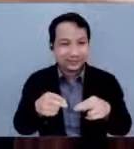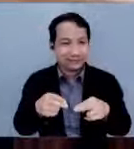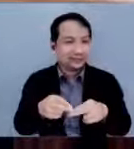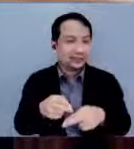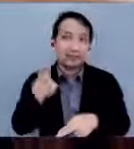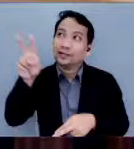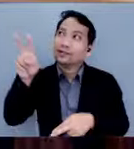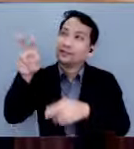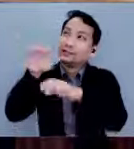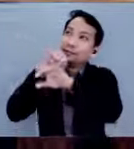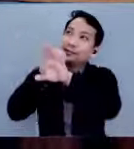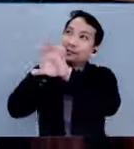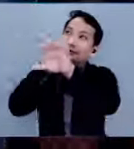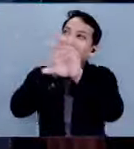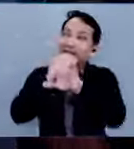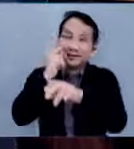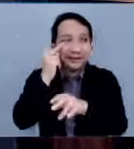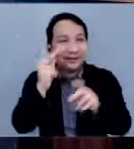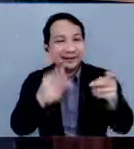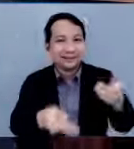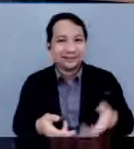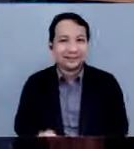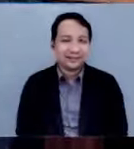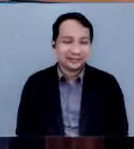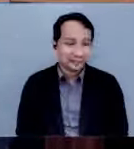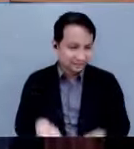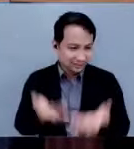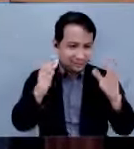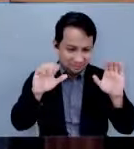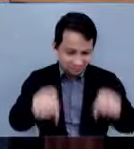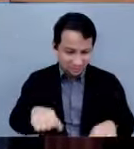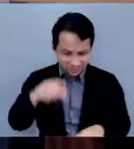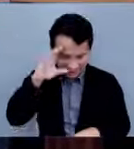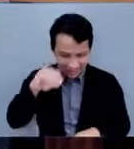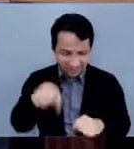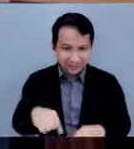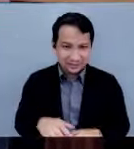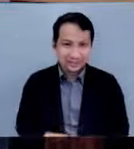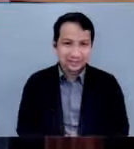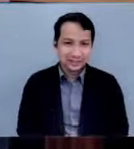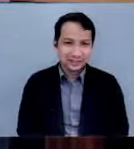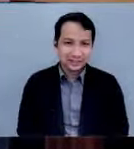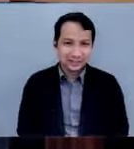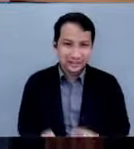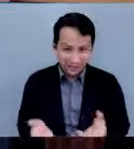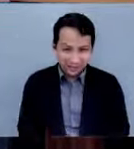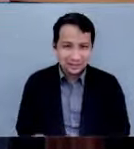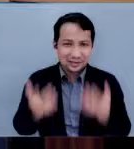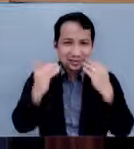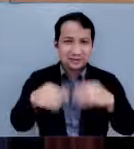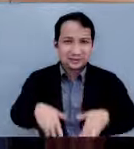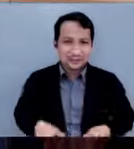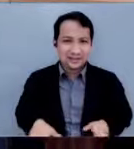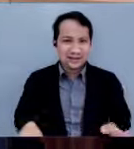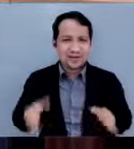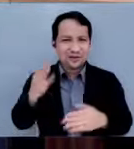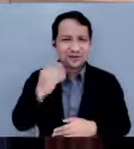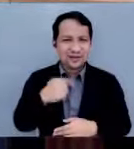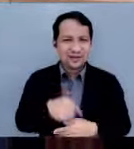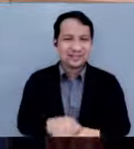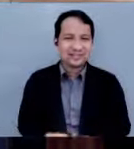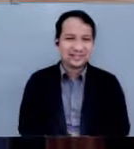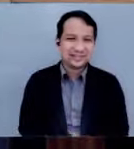mangga. Sabi, teacher, pwede po ba talaga sa lalaki to? Tsaka kailangan po ba talaga nakapalda ako? Nakikita